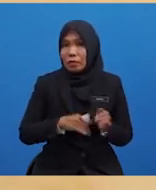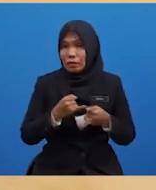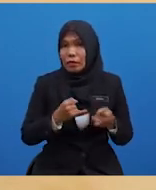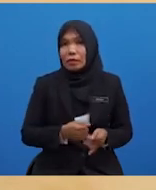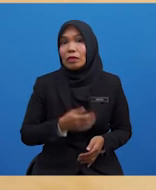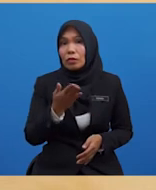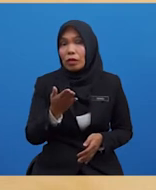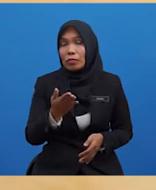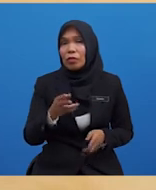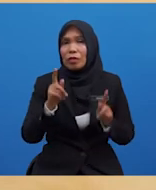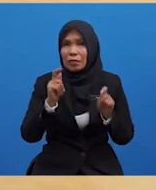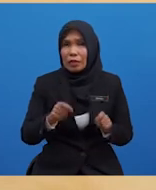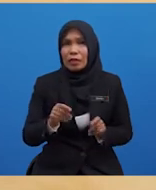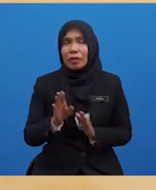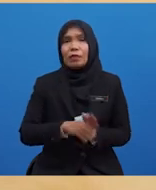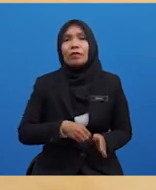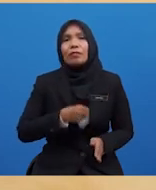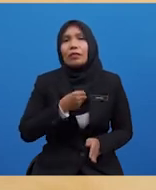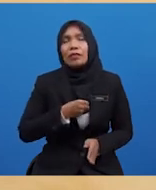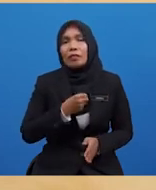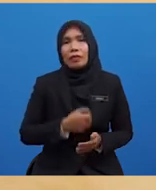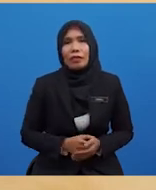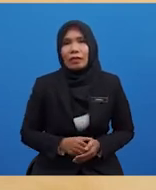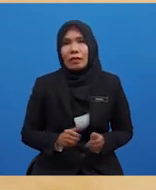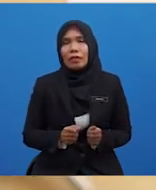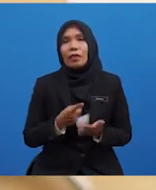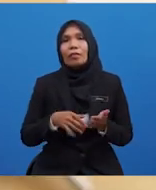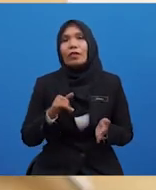harus bersabar dengan sesuatu yang kamu benci."